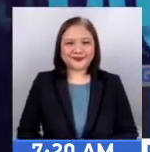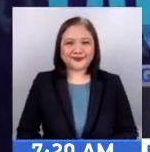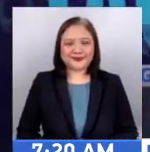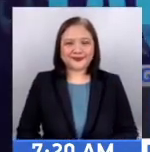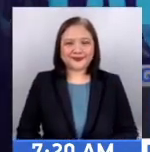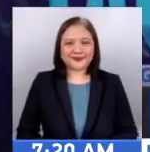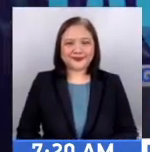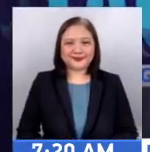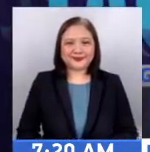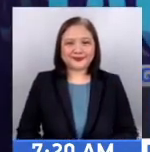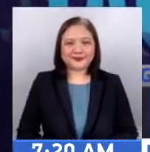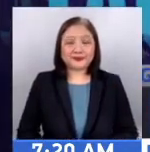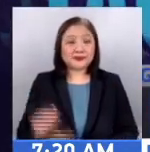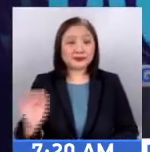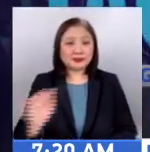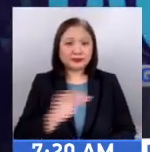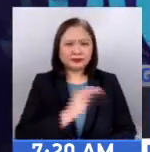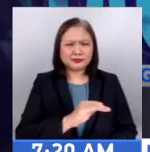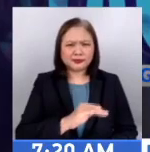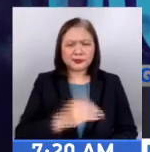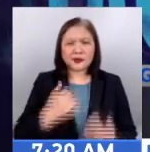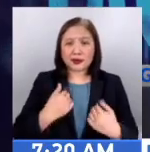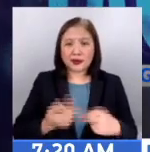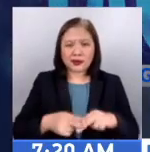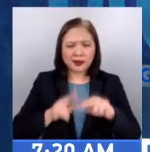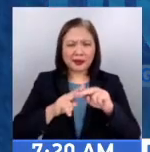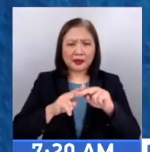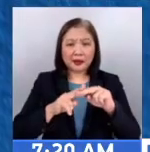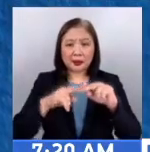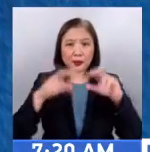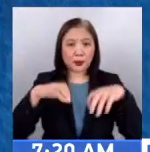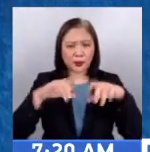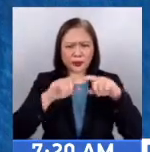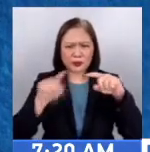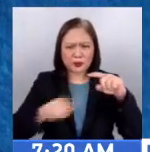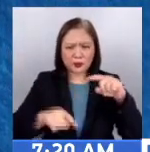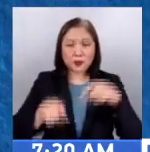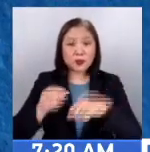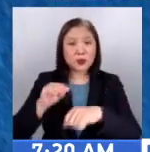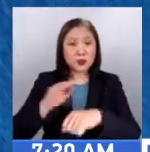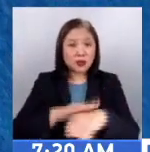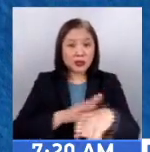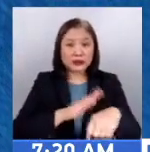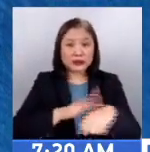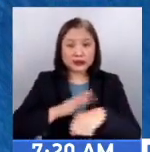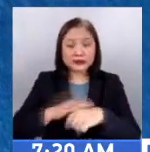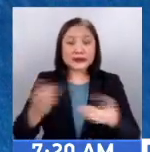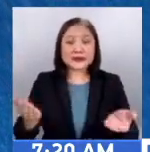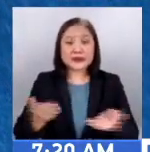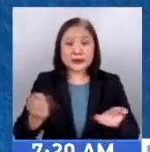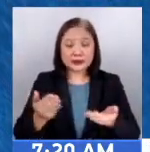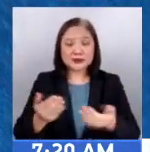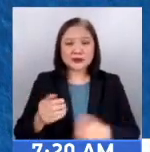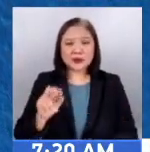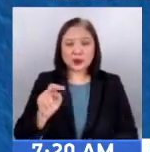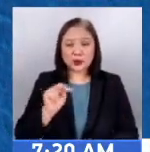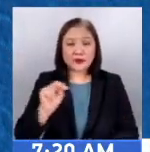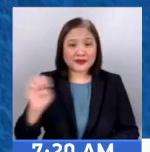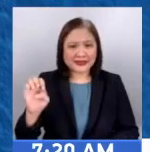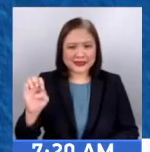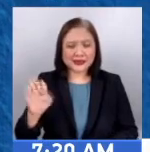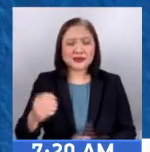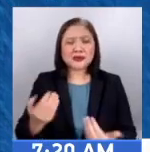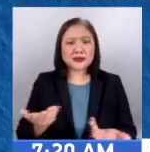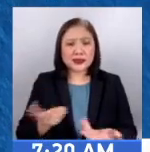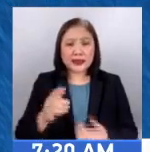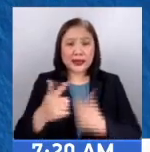Oh, mga kapuso, may itinaas na thunderstorm advisory dyan po sa may probinsya ng Nueva Ecija, dyan sa may Laguna